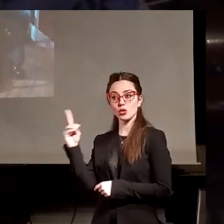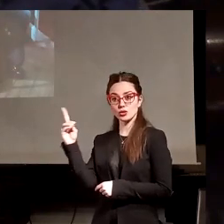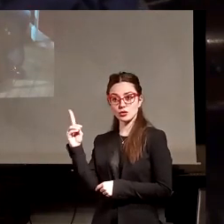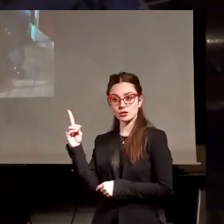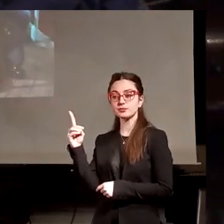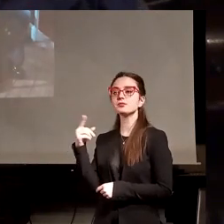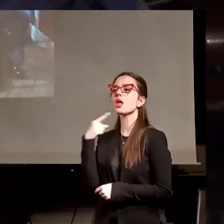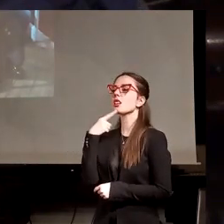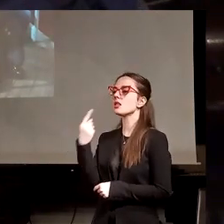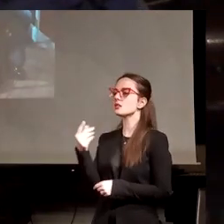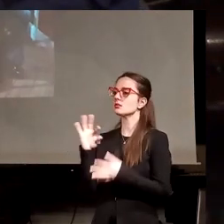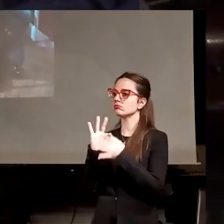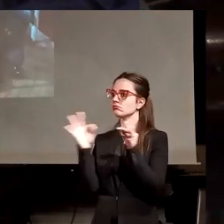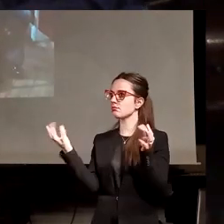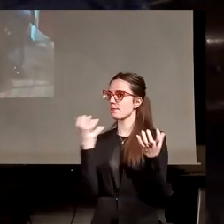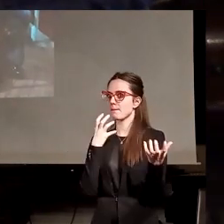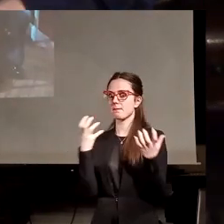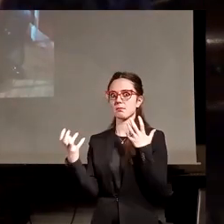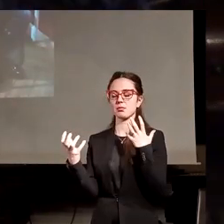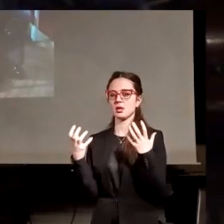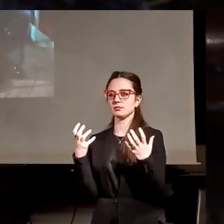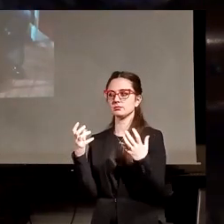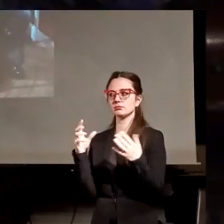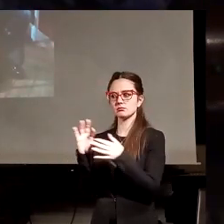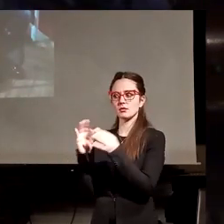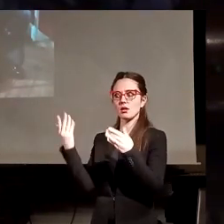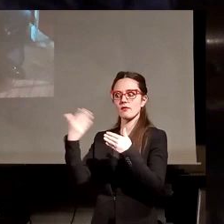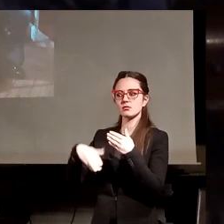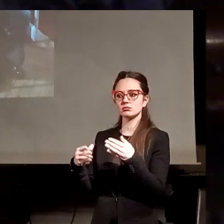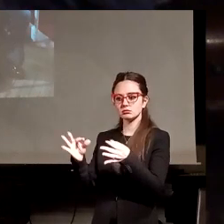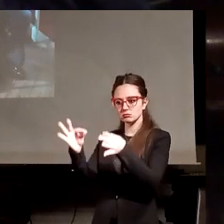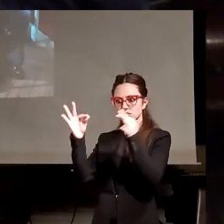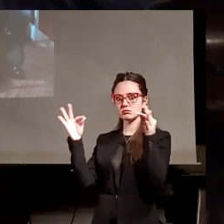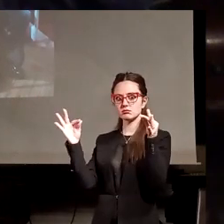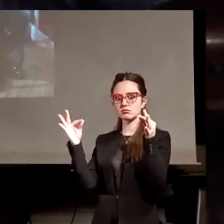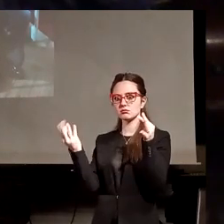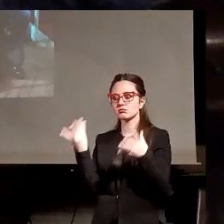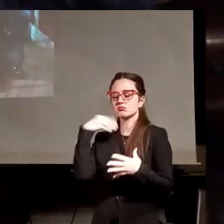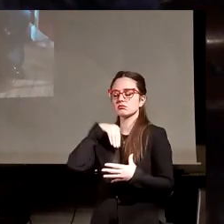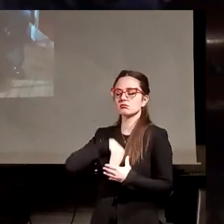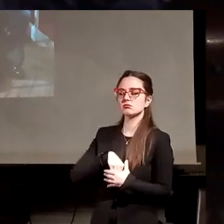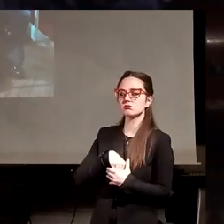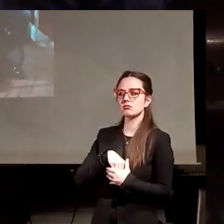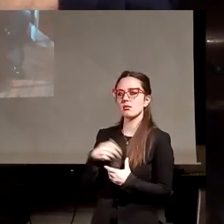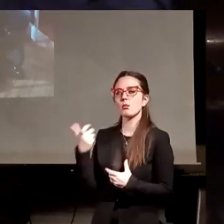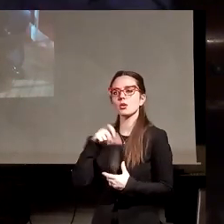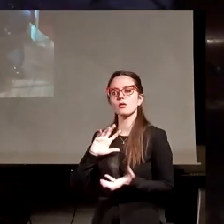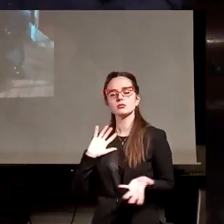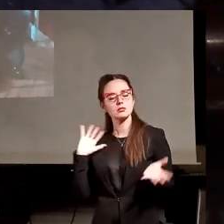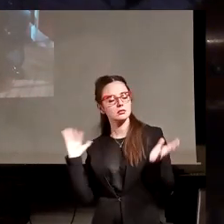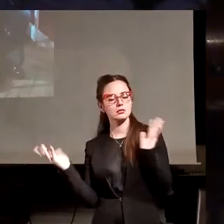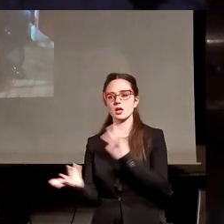una cosa fenomenale e secondo me imprese questa e stroncatura e ne fece la sua politica perché cambiò totalmente